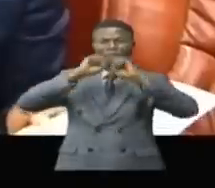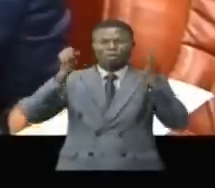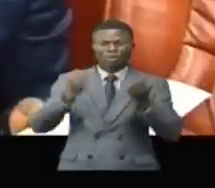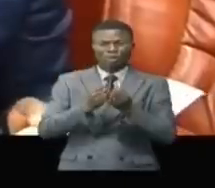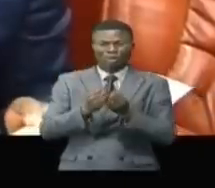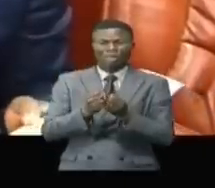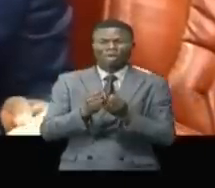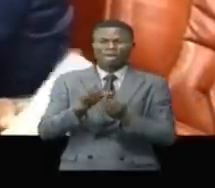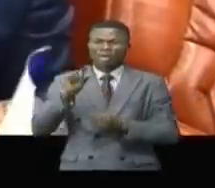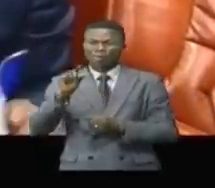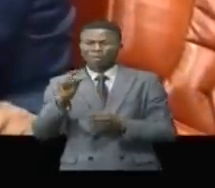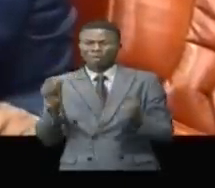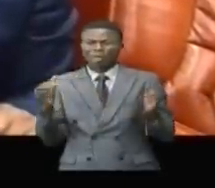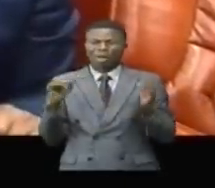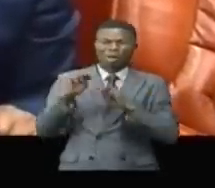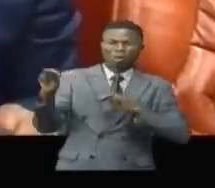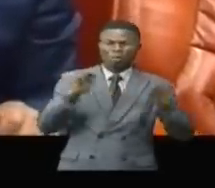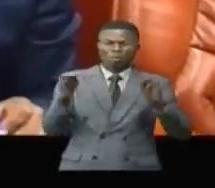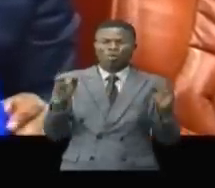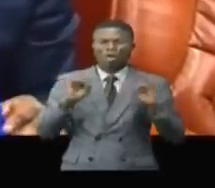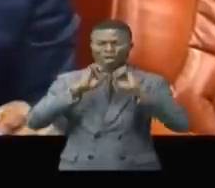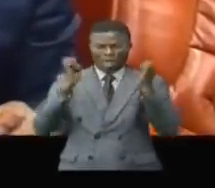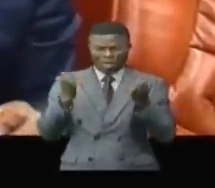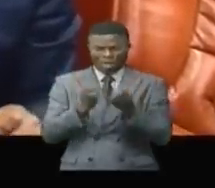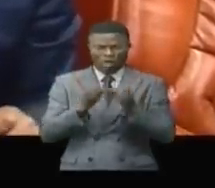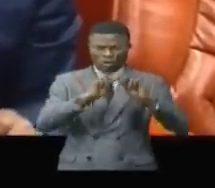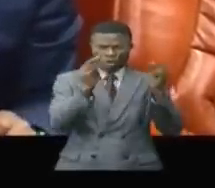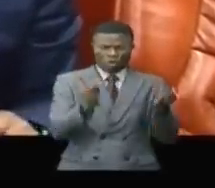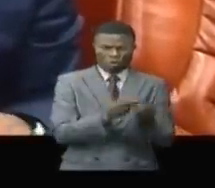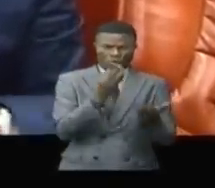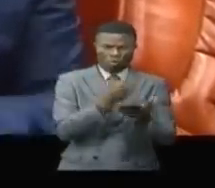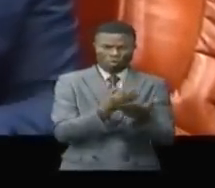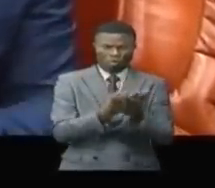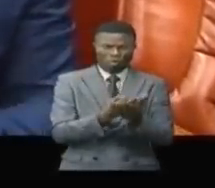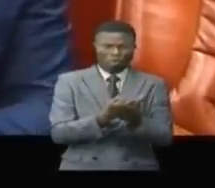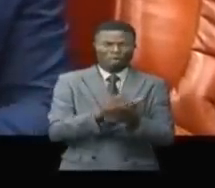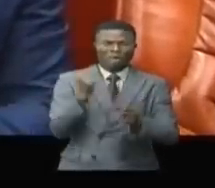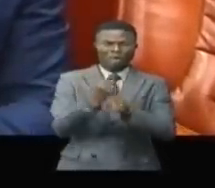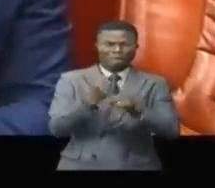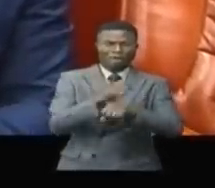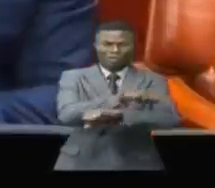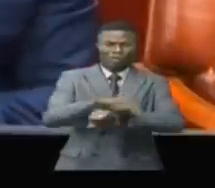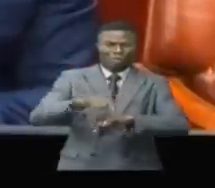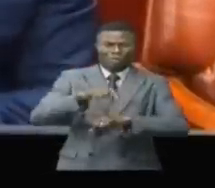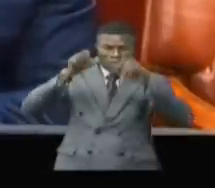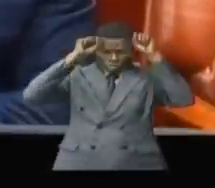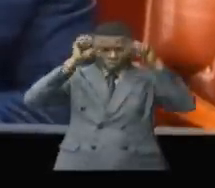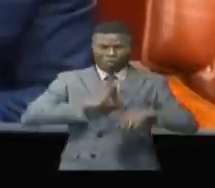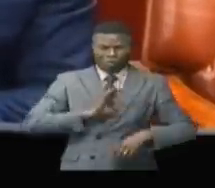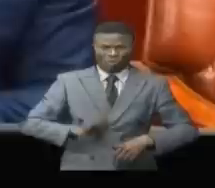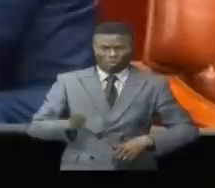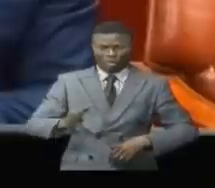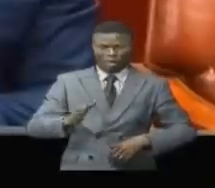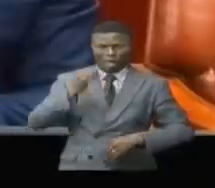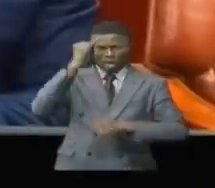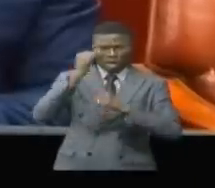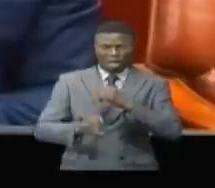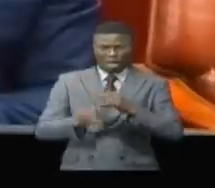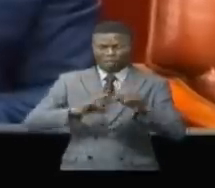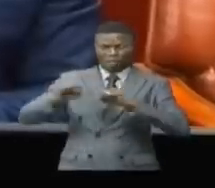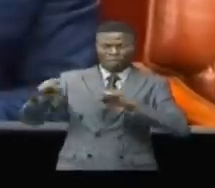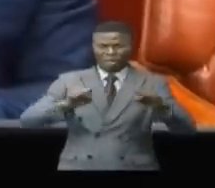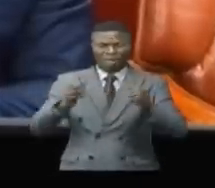Petites et Moyennes Entreprises et ceux de la cellule Climat des Affaires de la Présidence de la République. À l'issue de cet